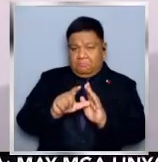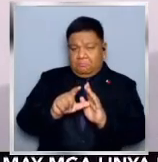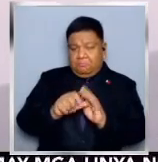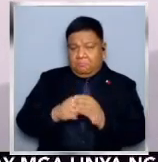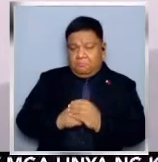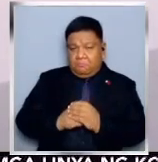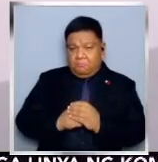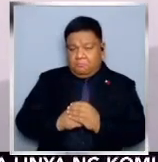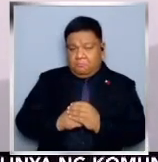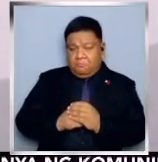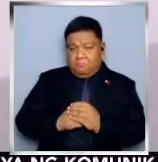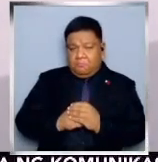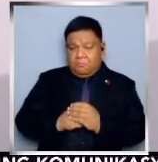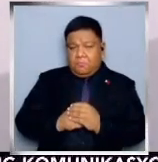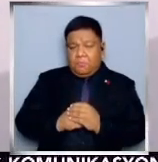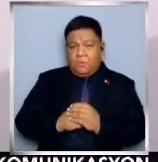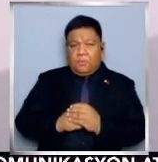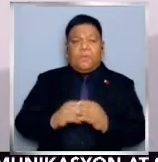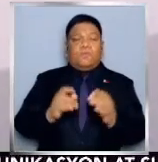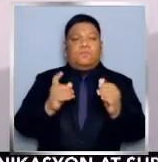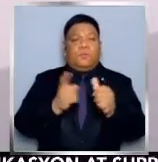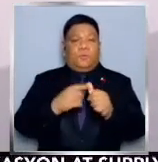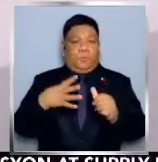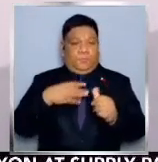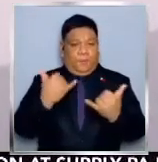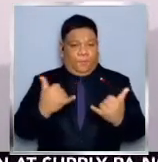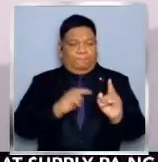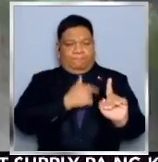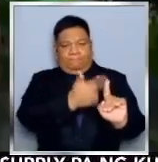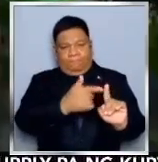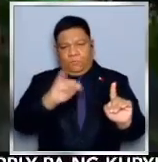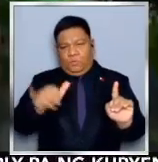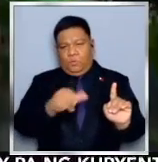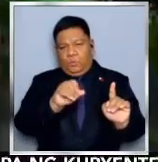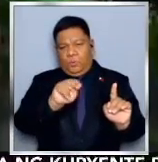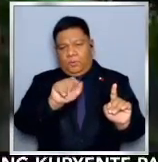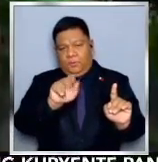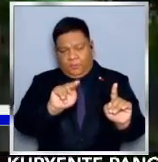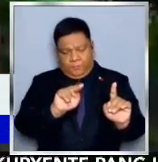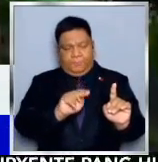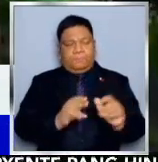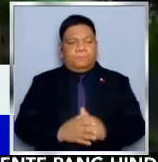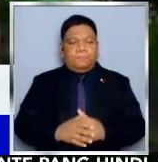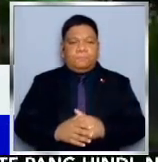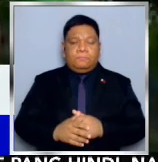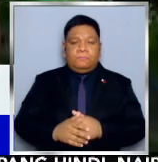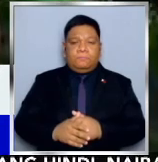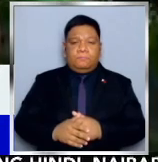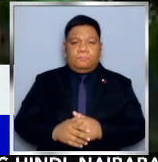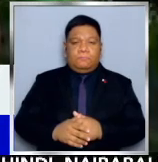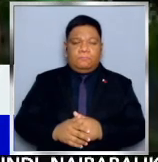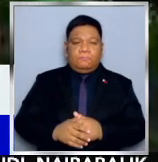Tagapin po natin ang ulat mula kay Jonathan Andal. Jonathan? Bigyan pwede mo ang